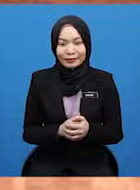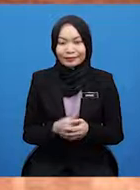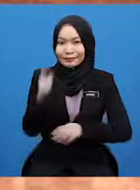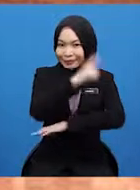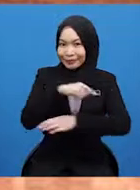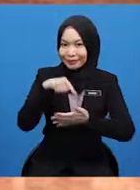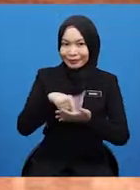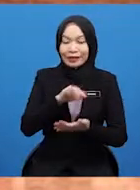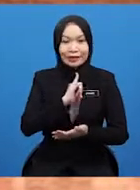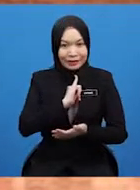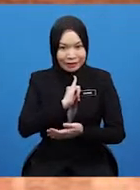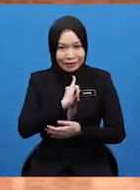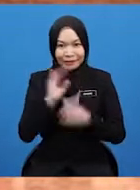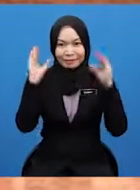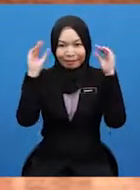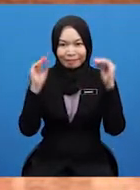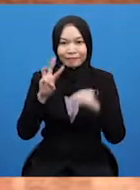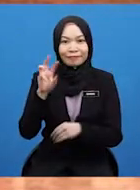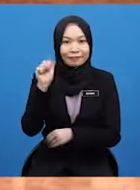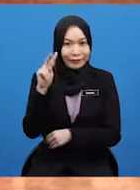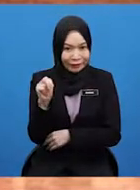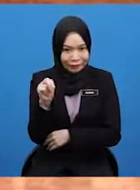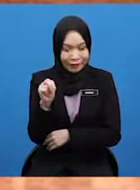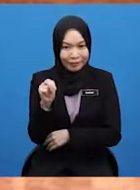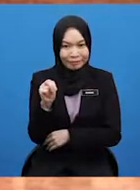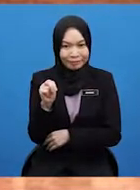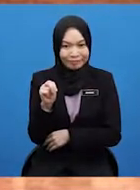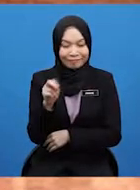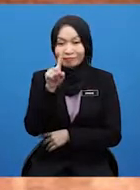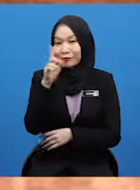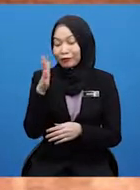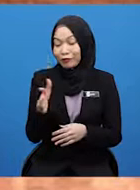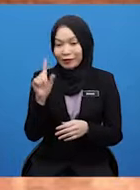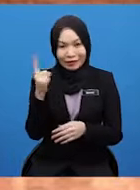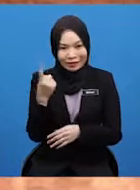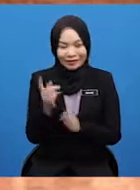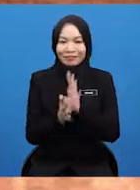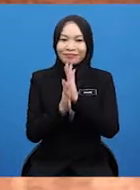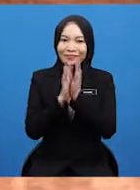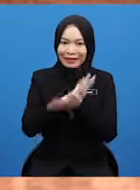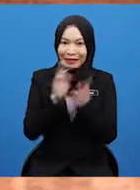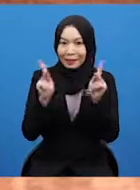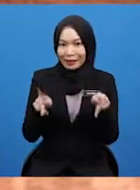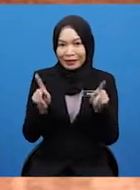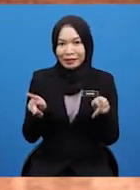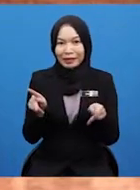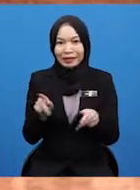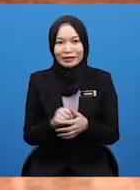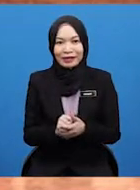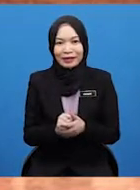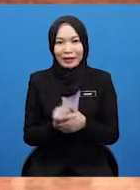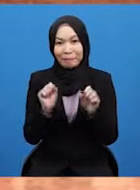Hari ini, saya, Cikgu Wan Zanaria, berseorangan sahaja. Jadi, pelajar-pelajarlah teman